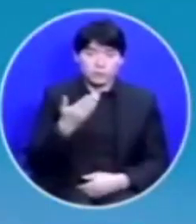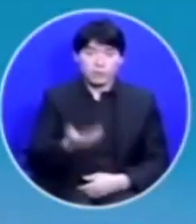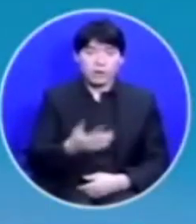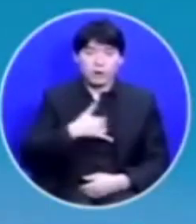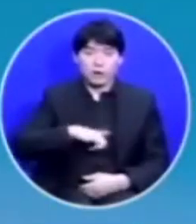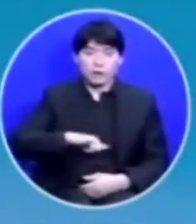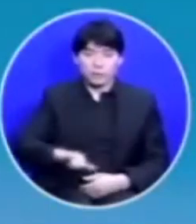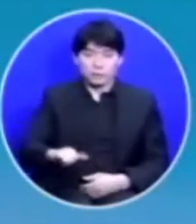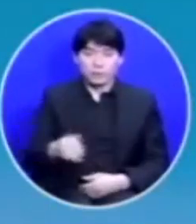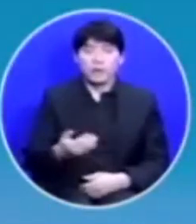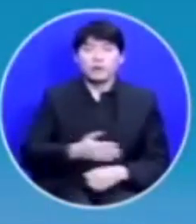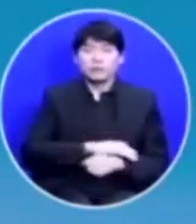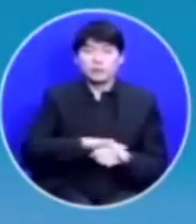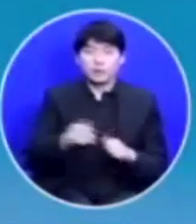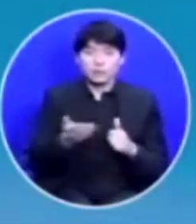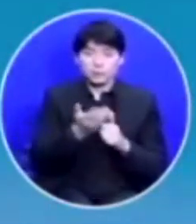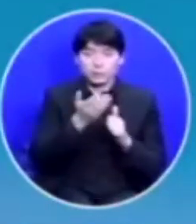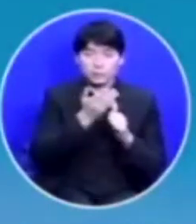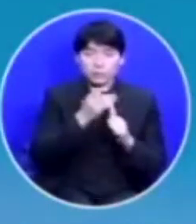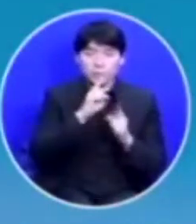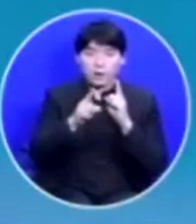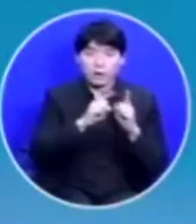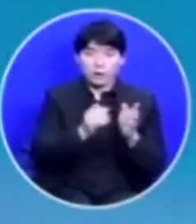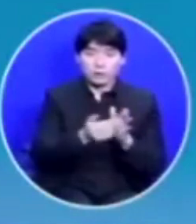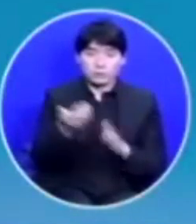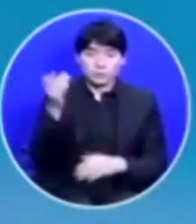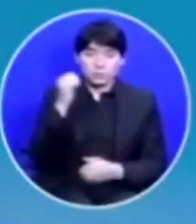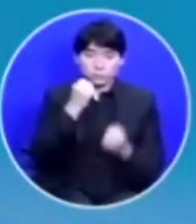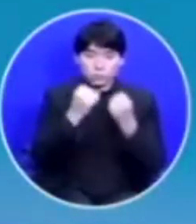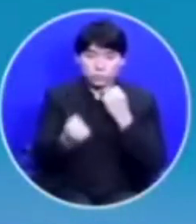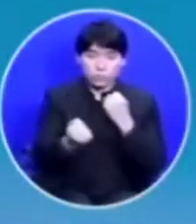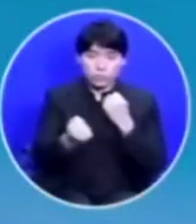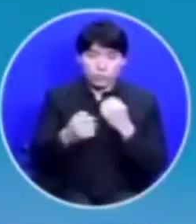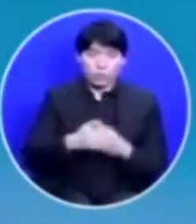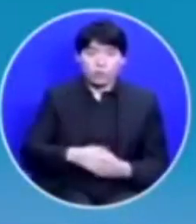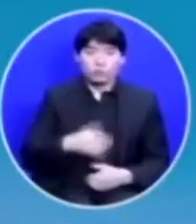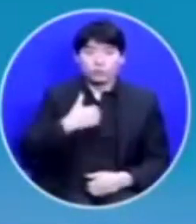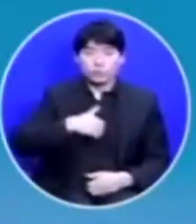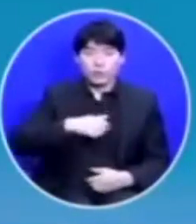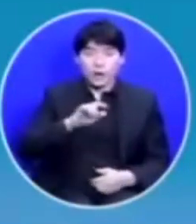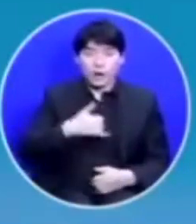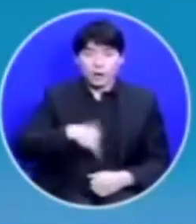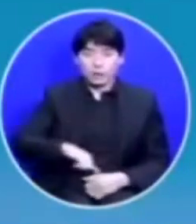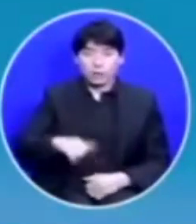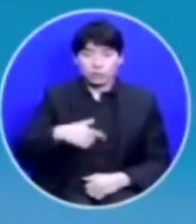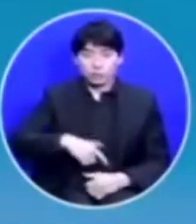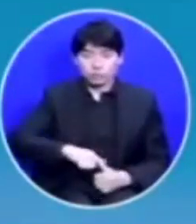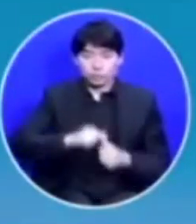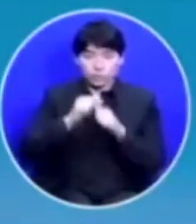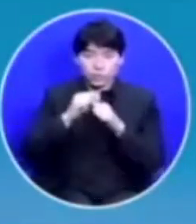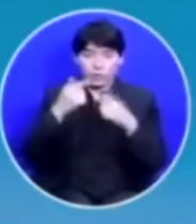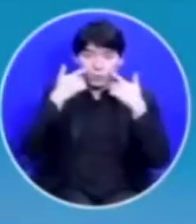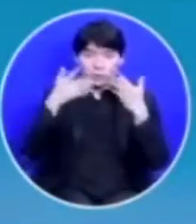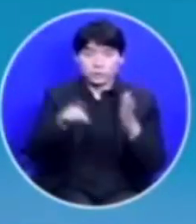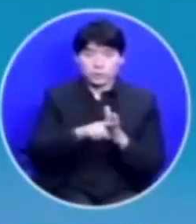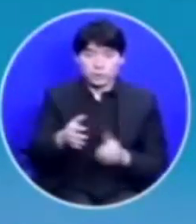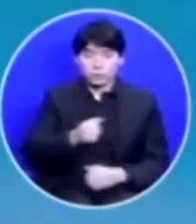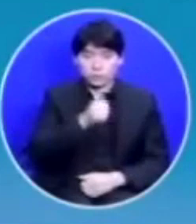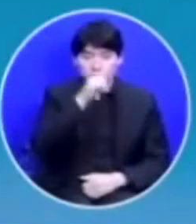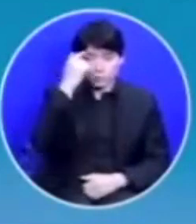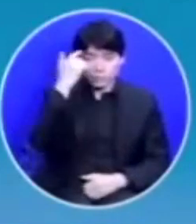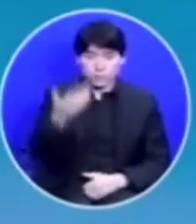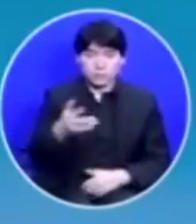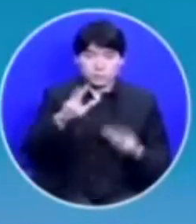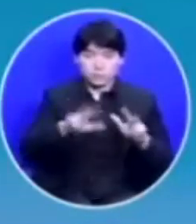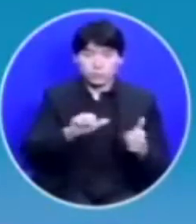하는데 그 아이가 구원의 확신을 정자 가지고 있느냐 지금 당장 죽으면 그 아이는